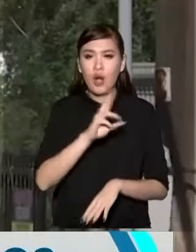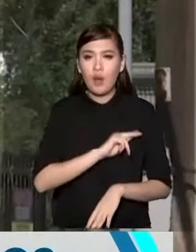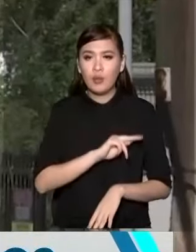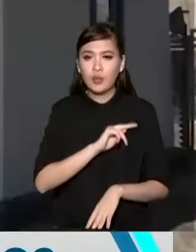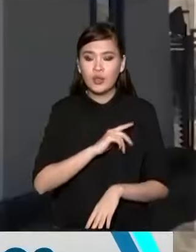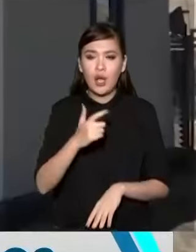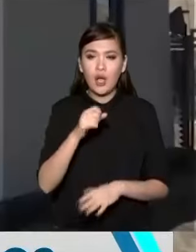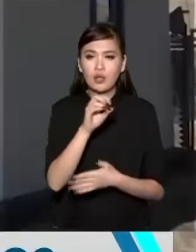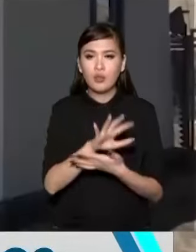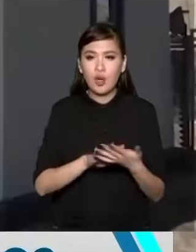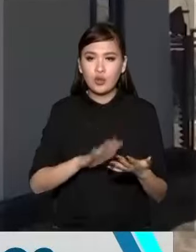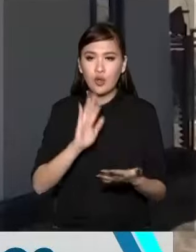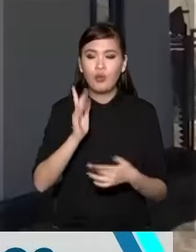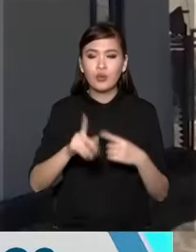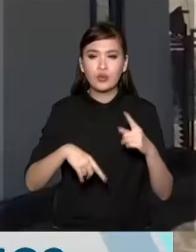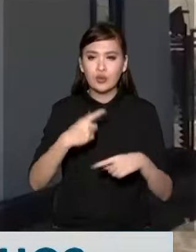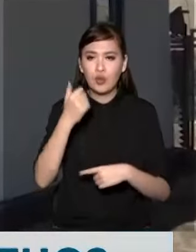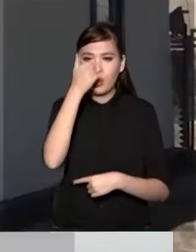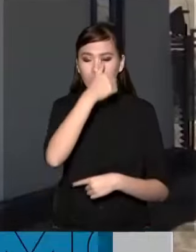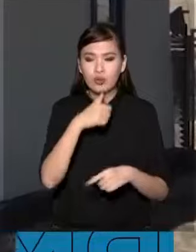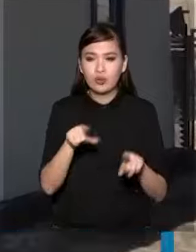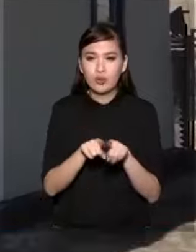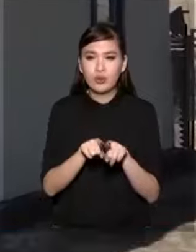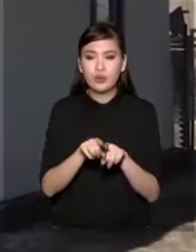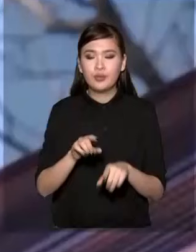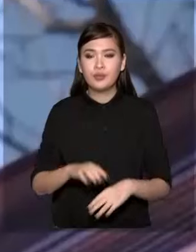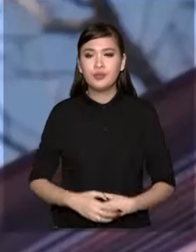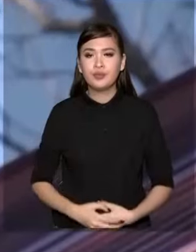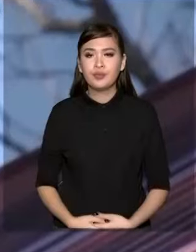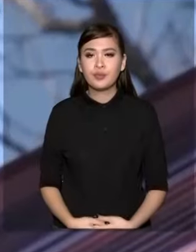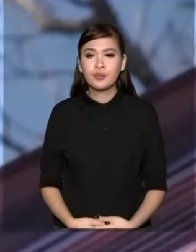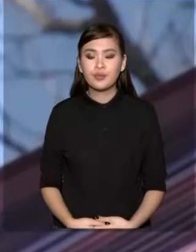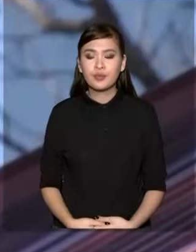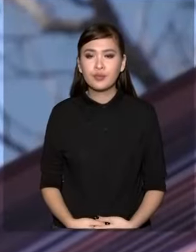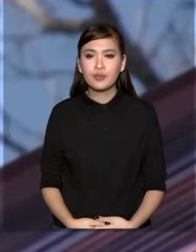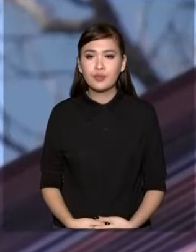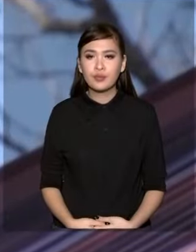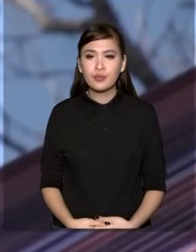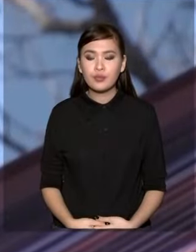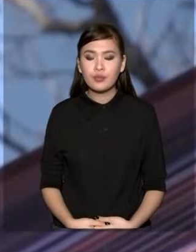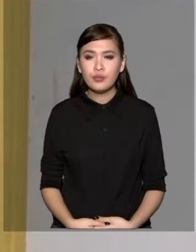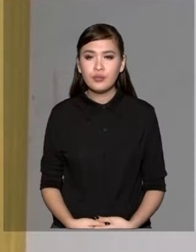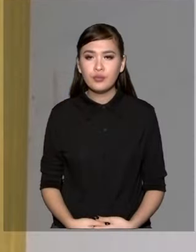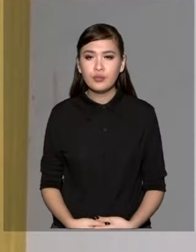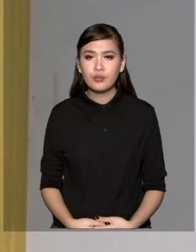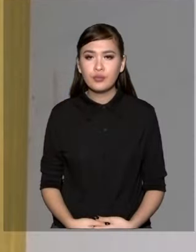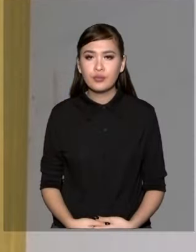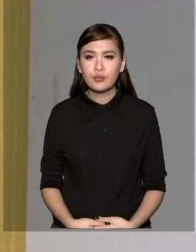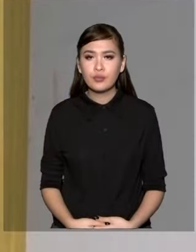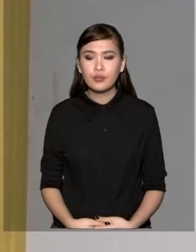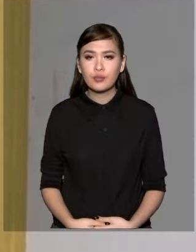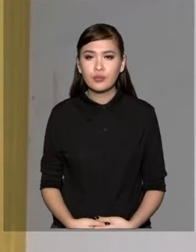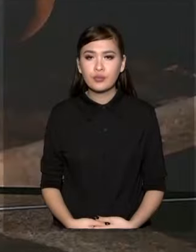газификации продолжатся и в следующем году. Азат Жумаханов, Берик Мурат, Жибек Жолы, Житсузская